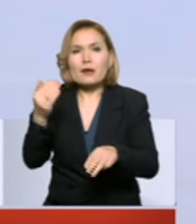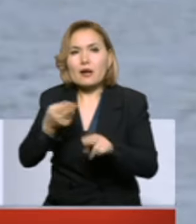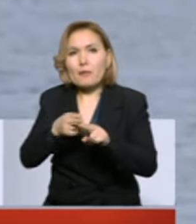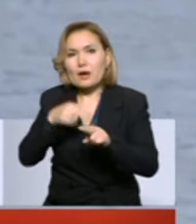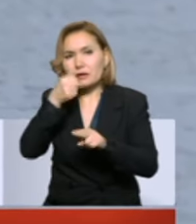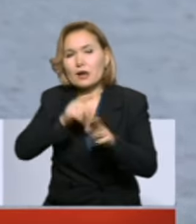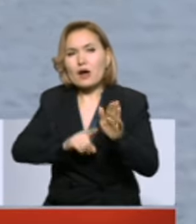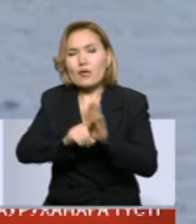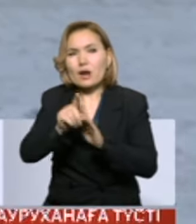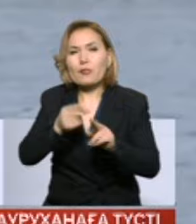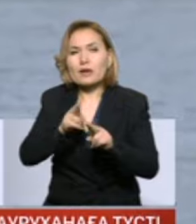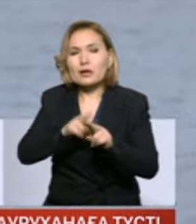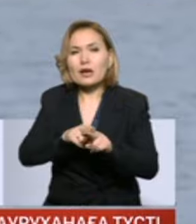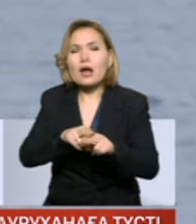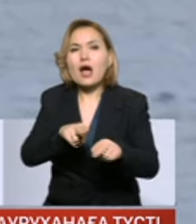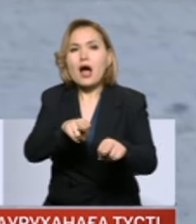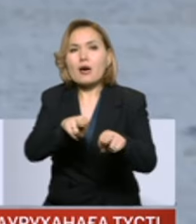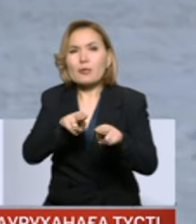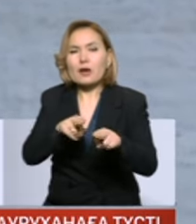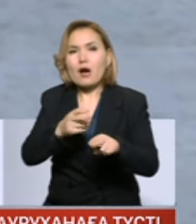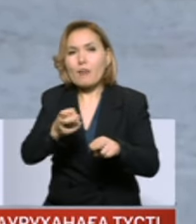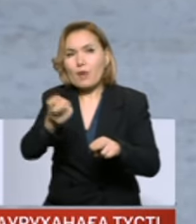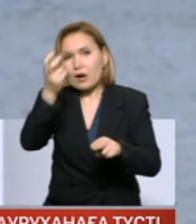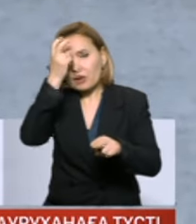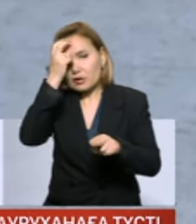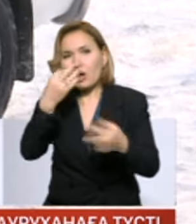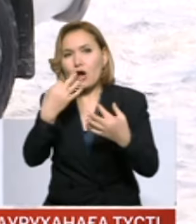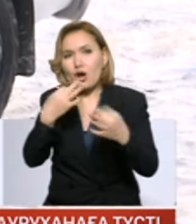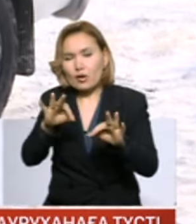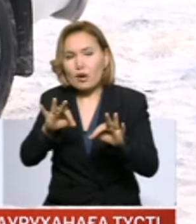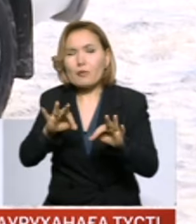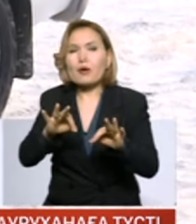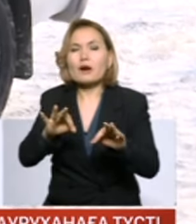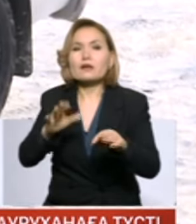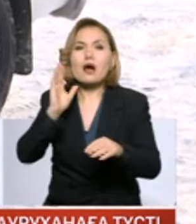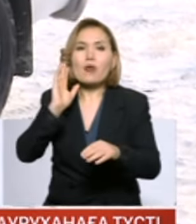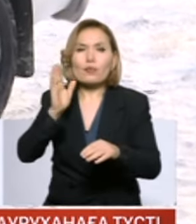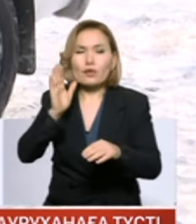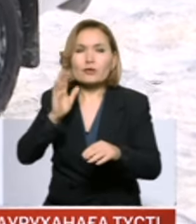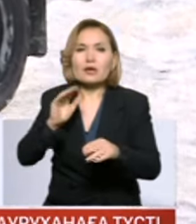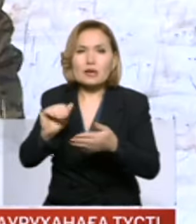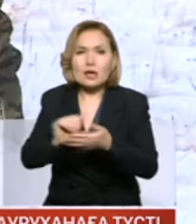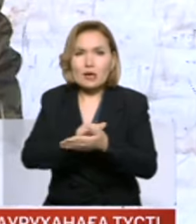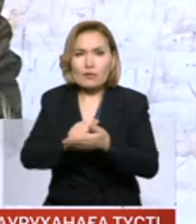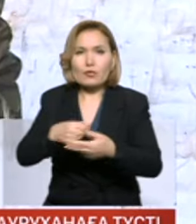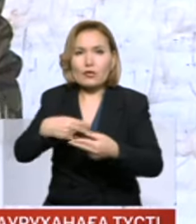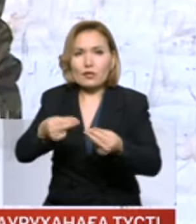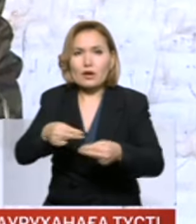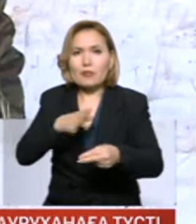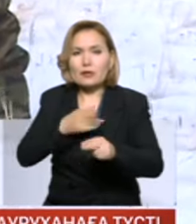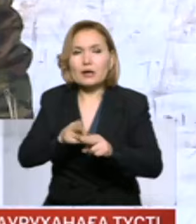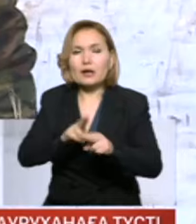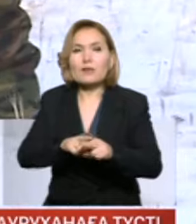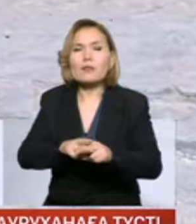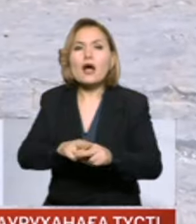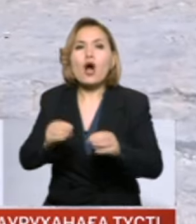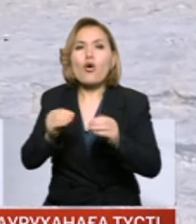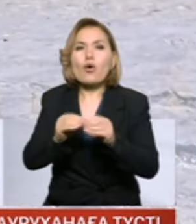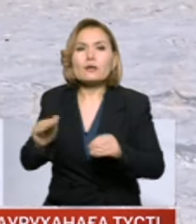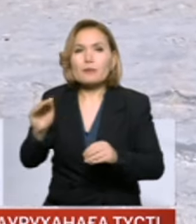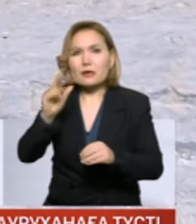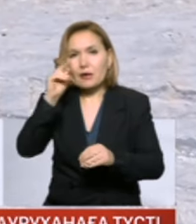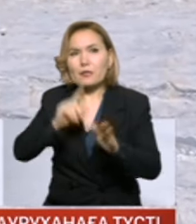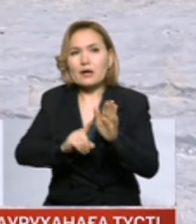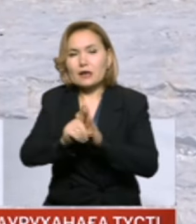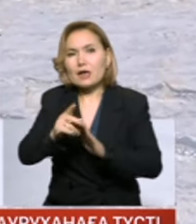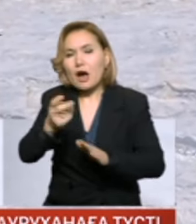министрлік биылдан бастап әуесқой аңшыларға киік атуға рұқсат беру мәселесін қарастырып жатқанын жеткізді. Еске сала кетейік, 10